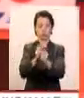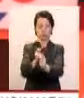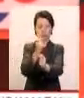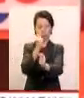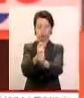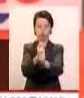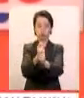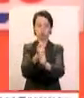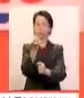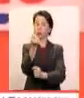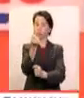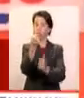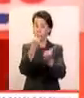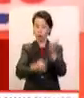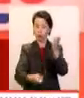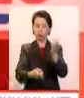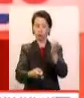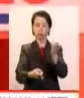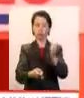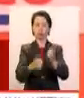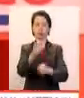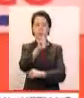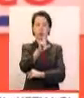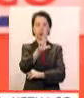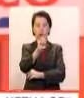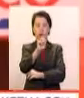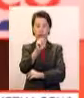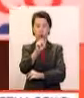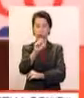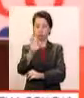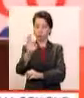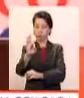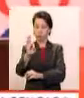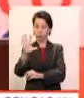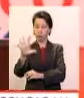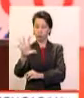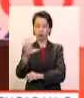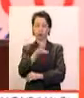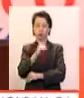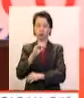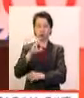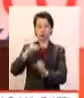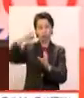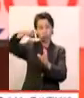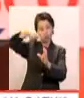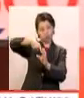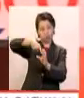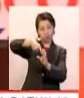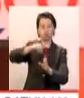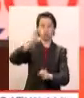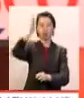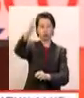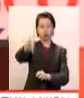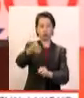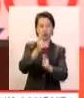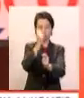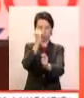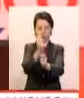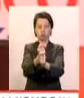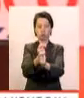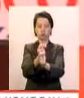harga RON 65 dan diesel akan